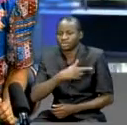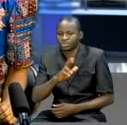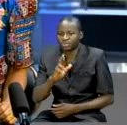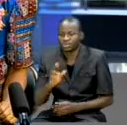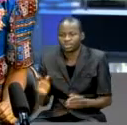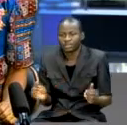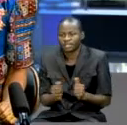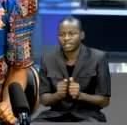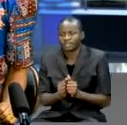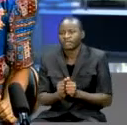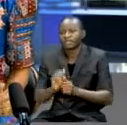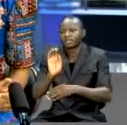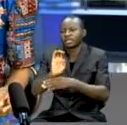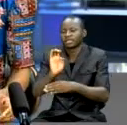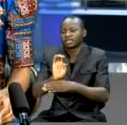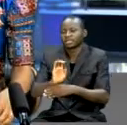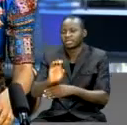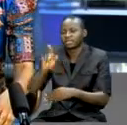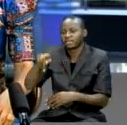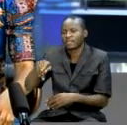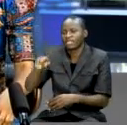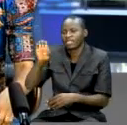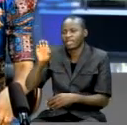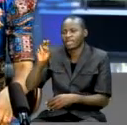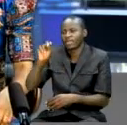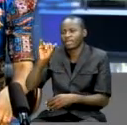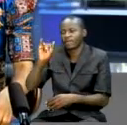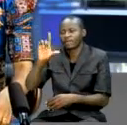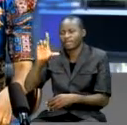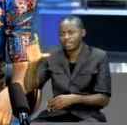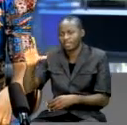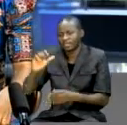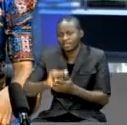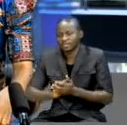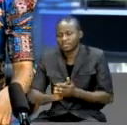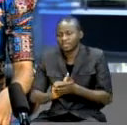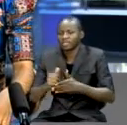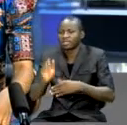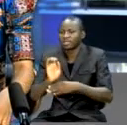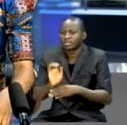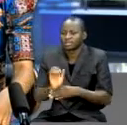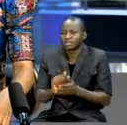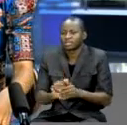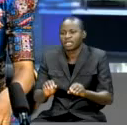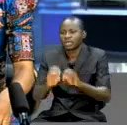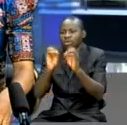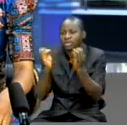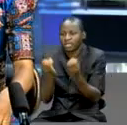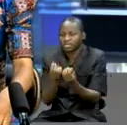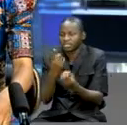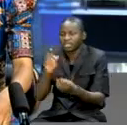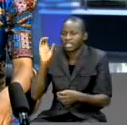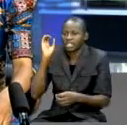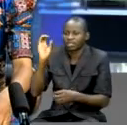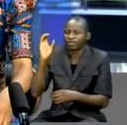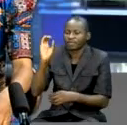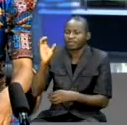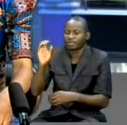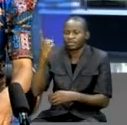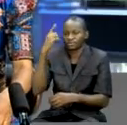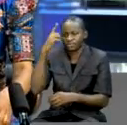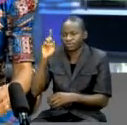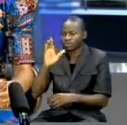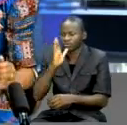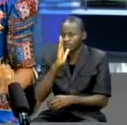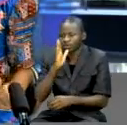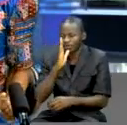l'église Péniel, qui est également un ministère d'intercession. Eh bien, ce ministère a organisé récemment une conférence pour les mamans,